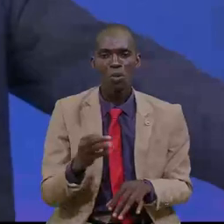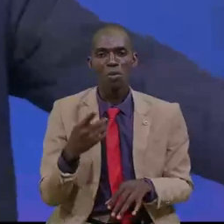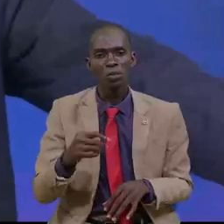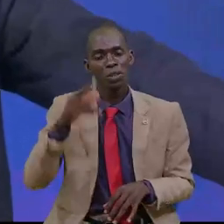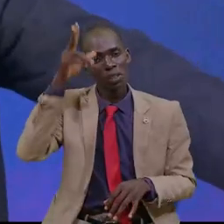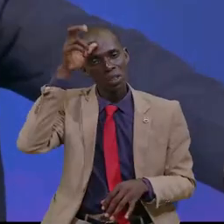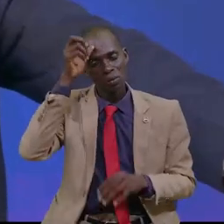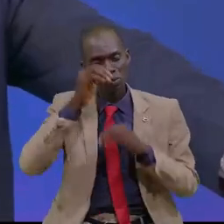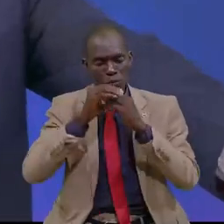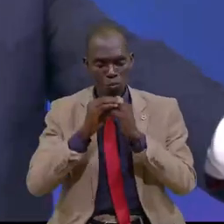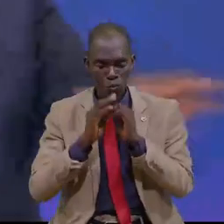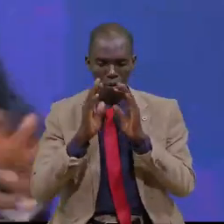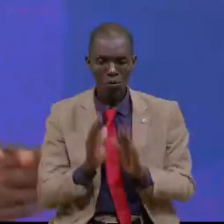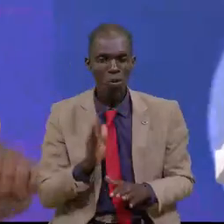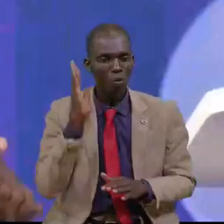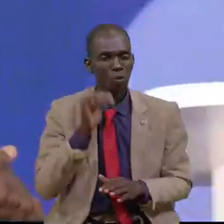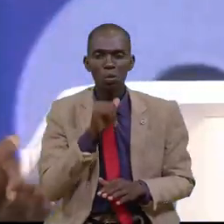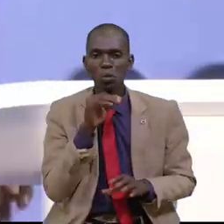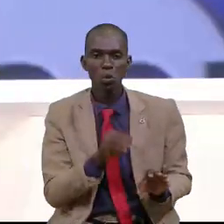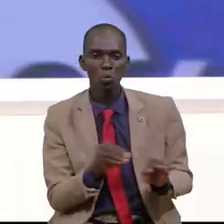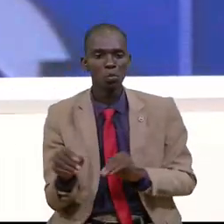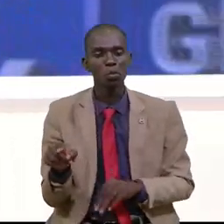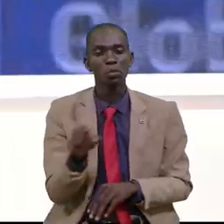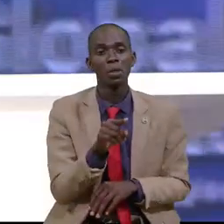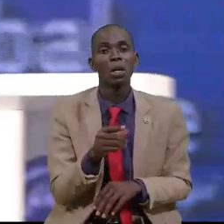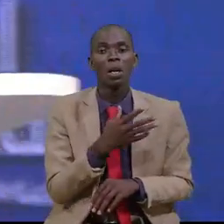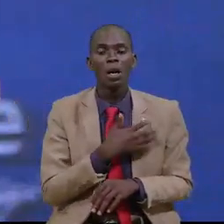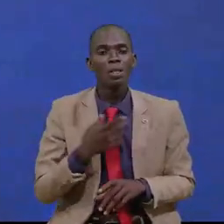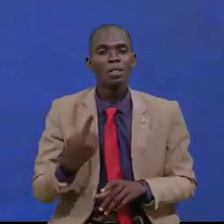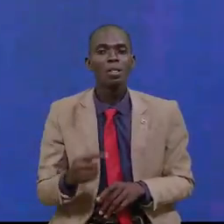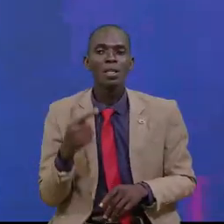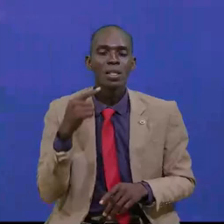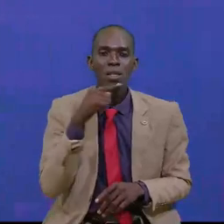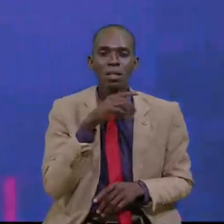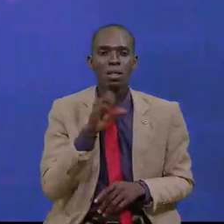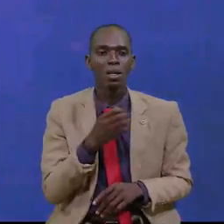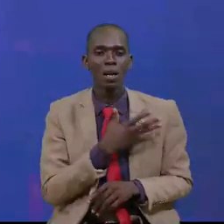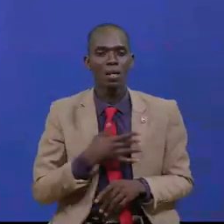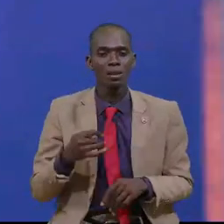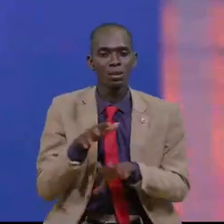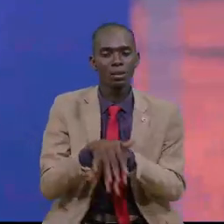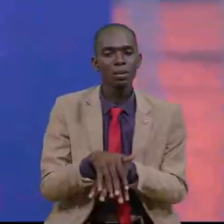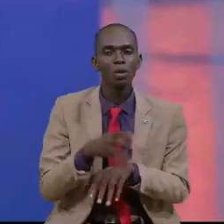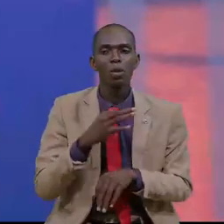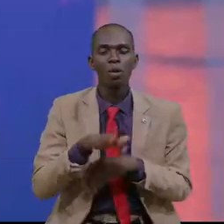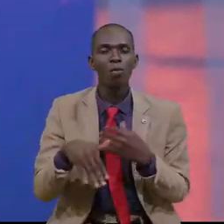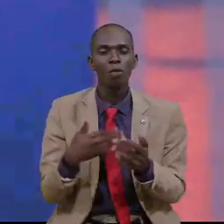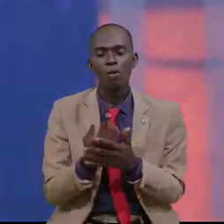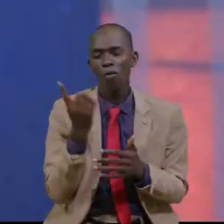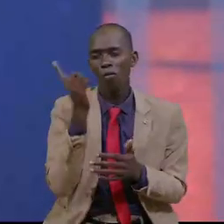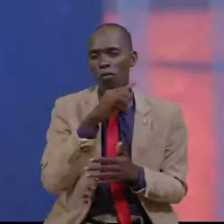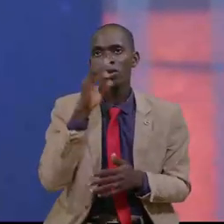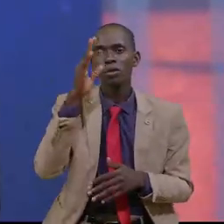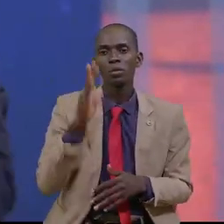activités des adorateurs de Satan ne l'ébranlent pas, et les mensonges et les tromperies des